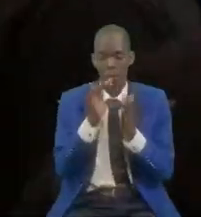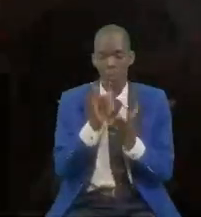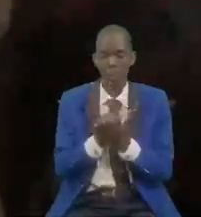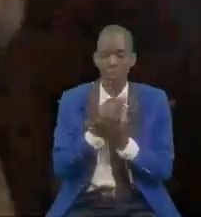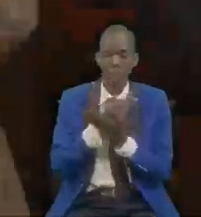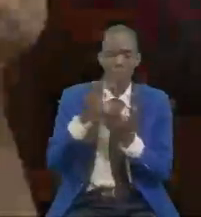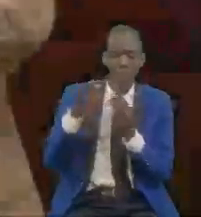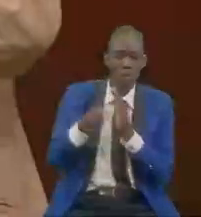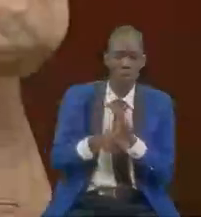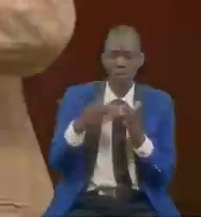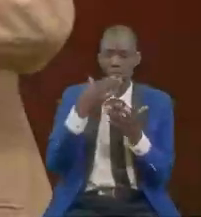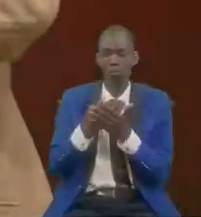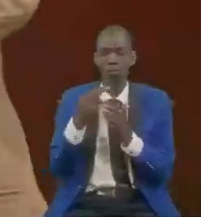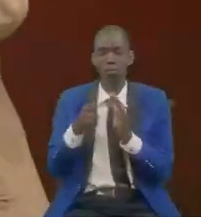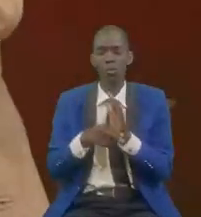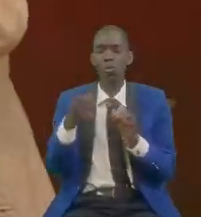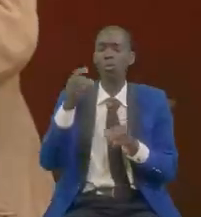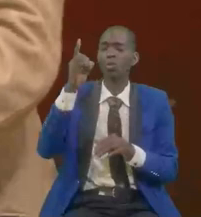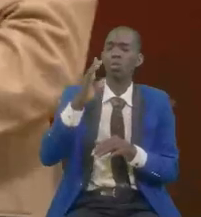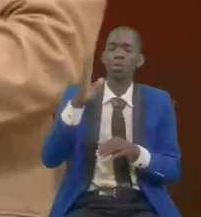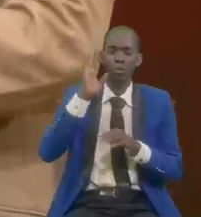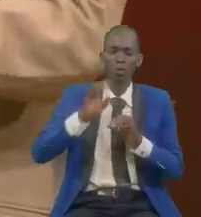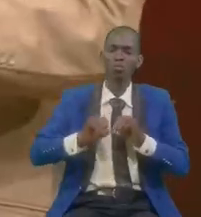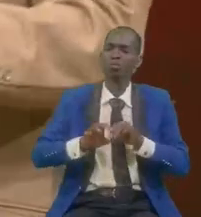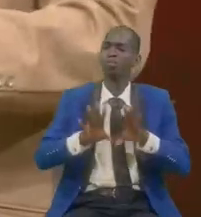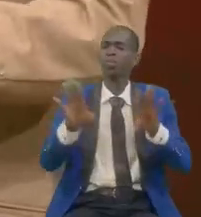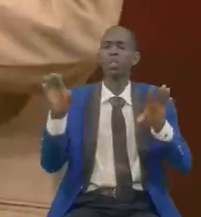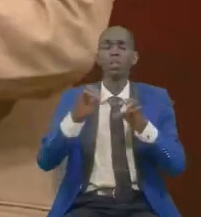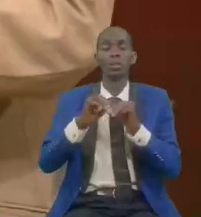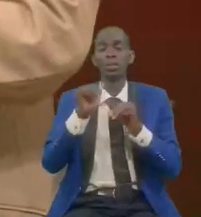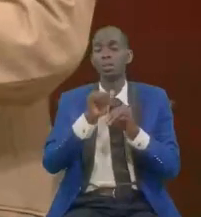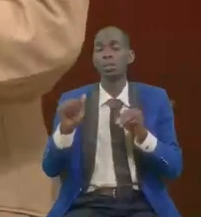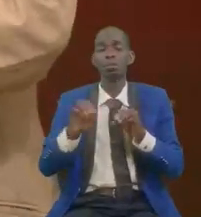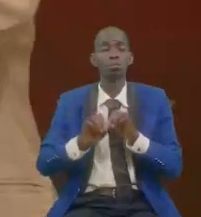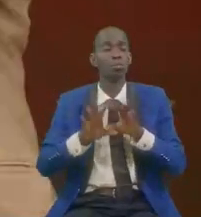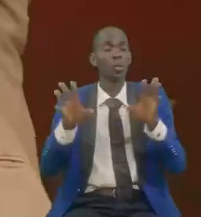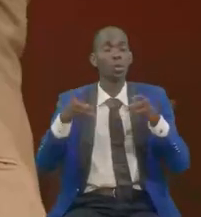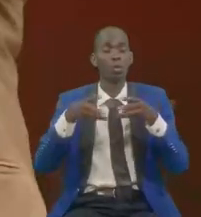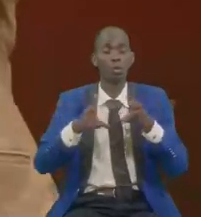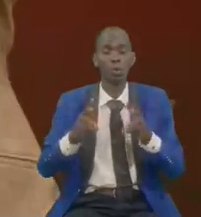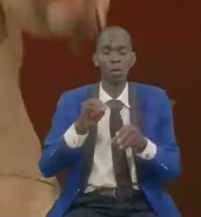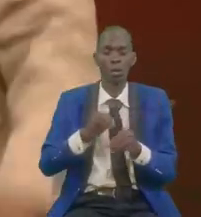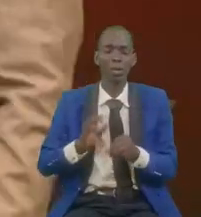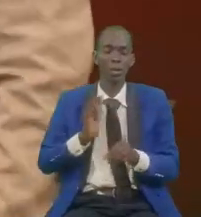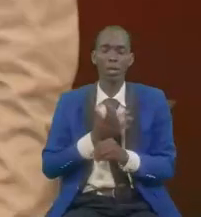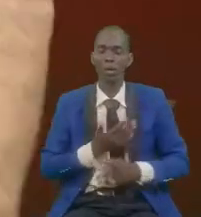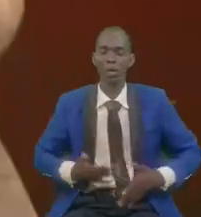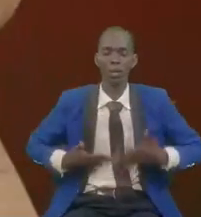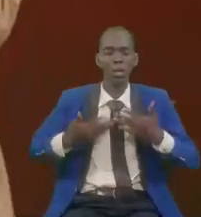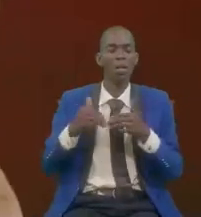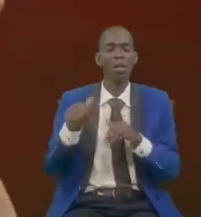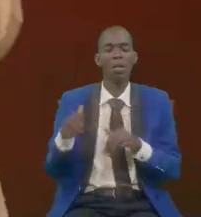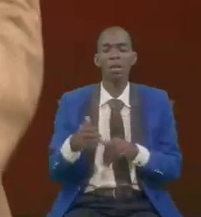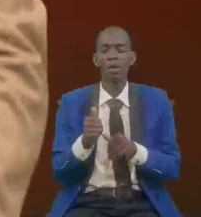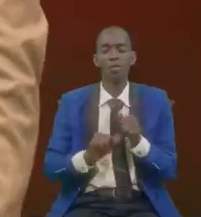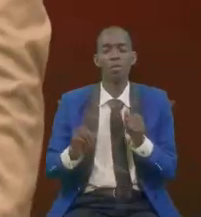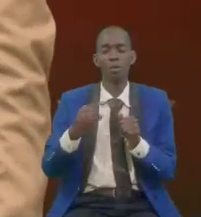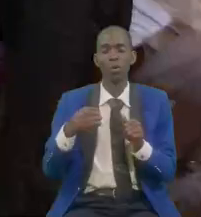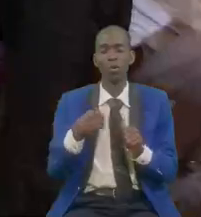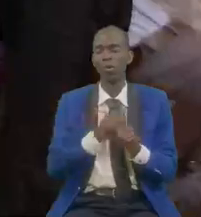piété, cette bonté de Dieu brille, s'éclate dans chaque vie, partout où nous nous trouvons, au nom